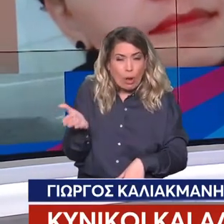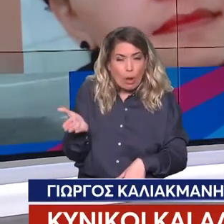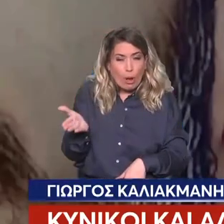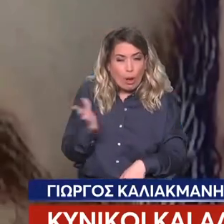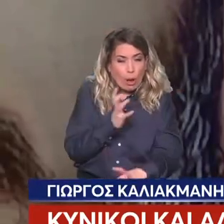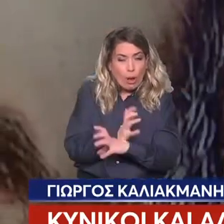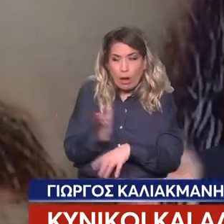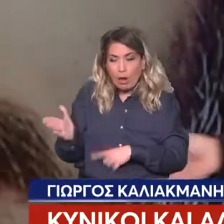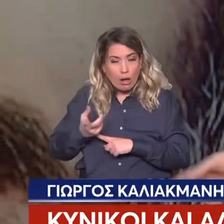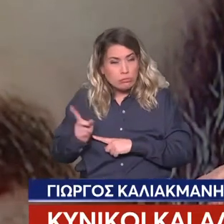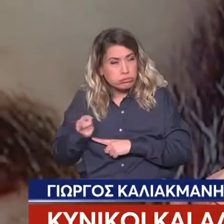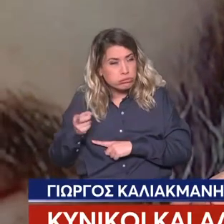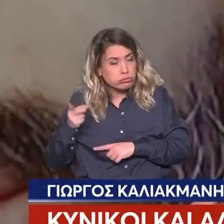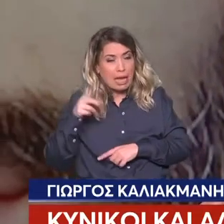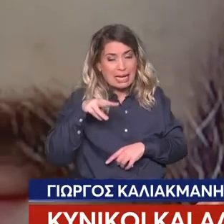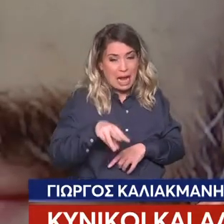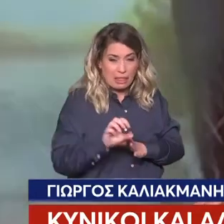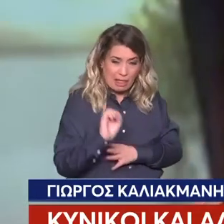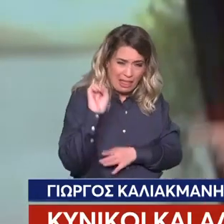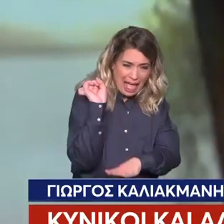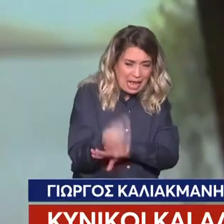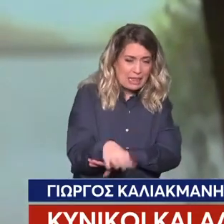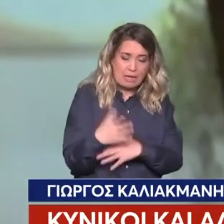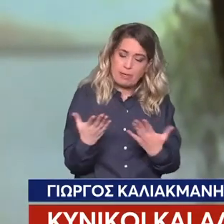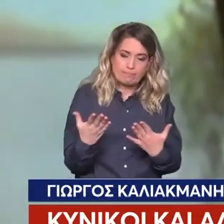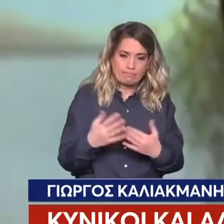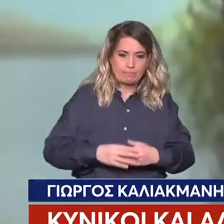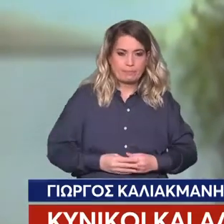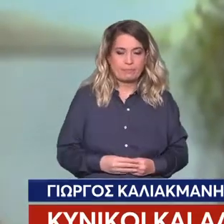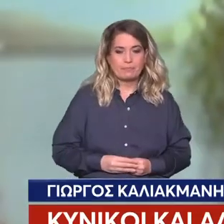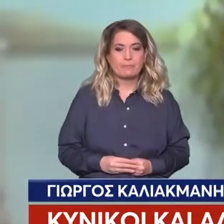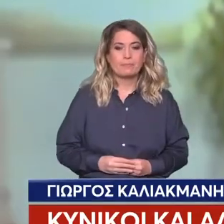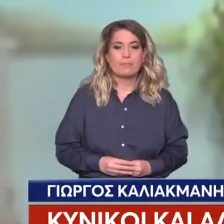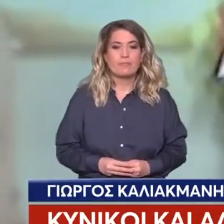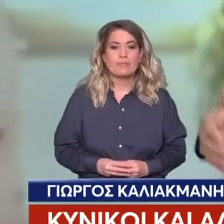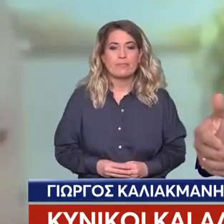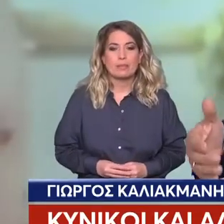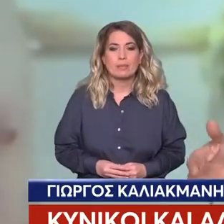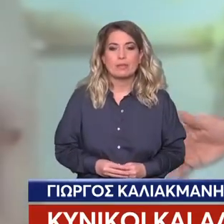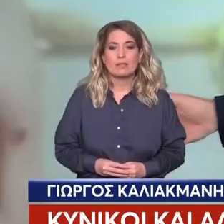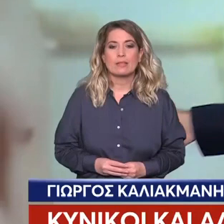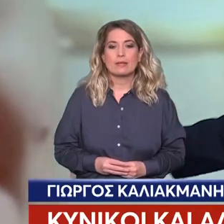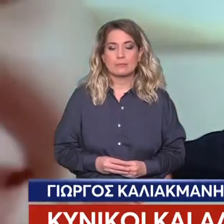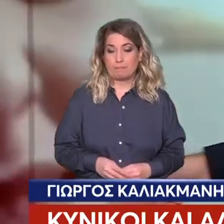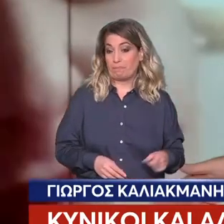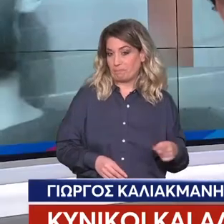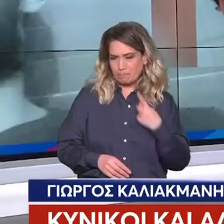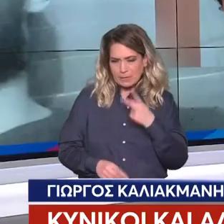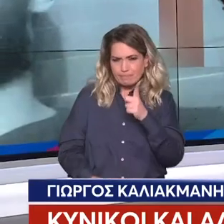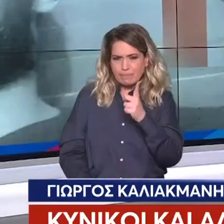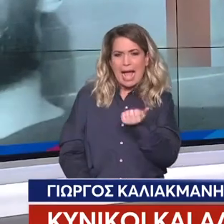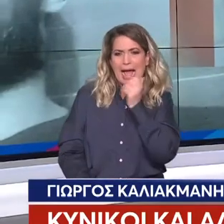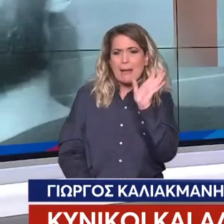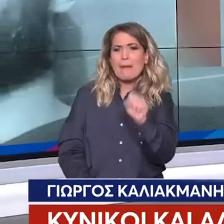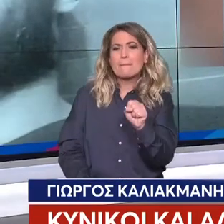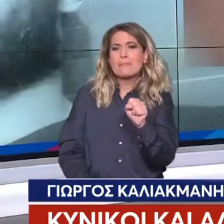ανοιχτά. Προχθές το απόγευμα έκανα ένα λάθος. Την ώρα που περιέγραφα την εξαφάνιση,